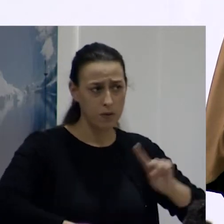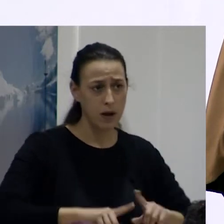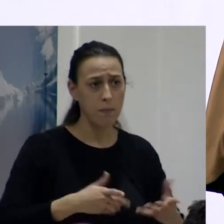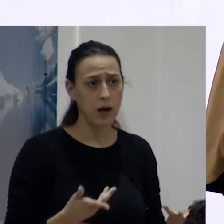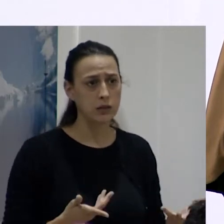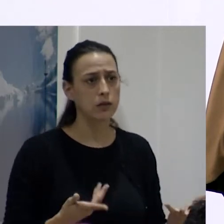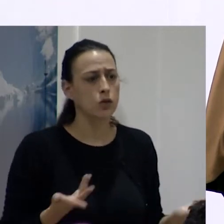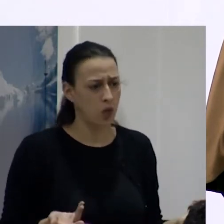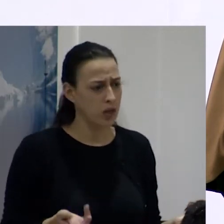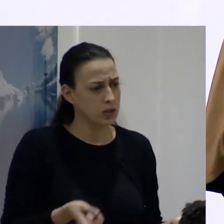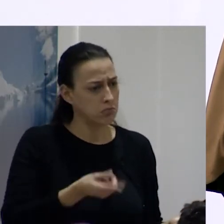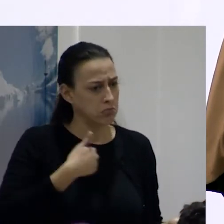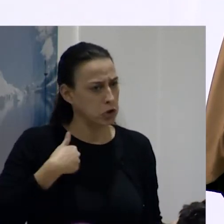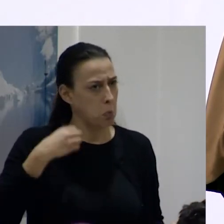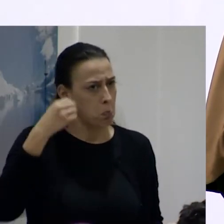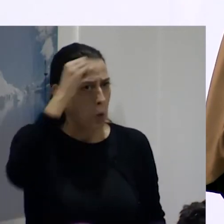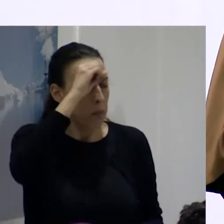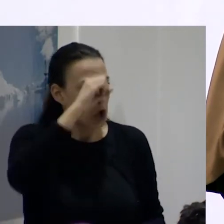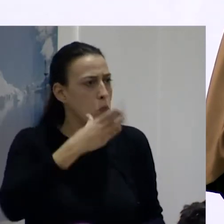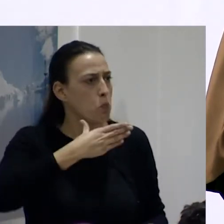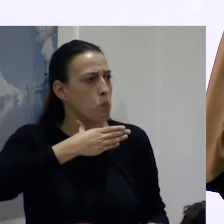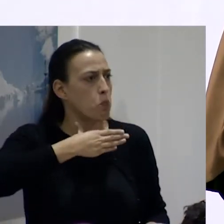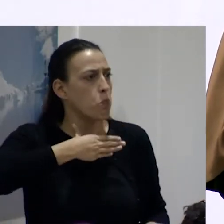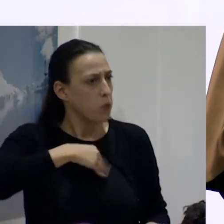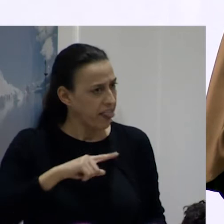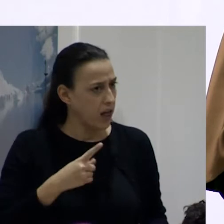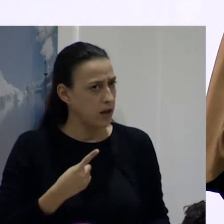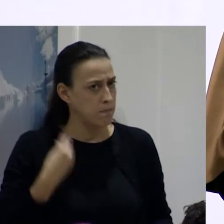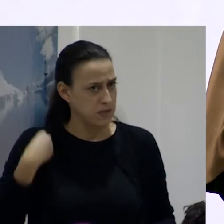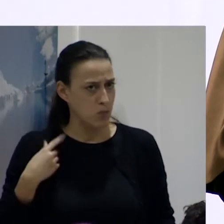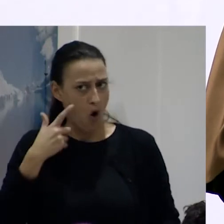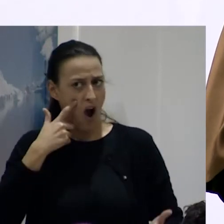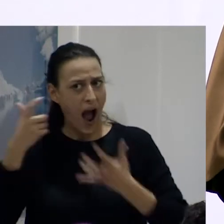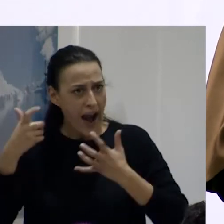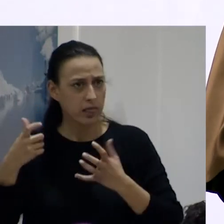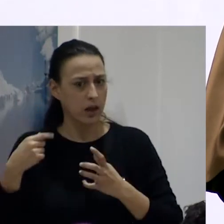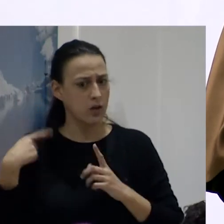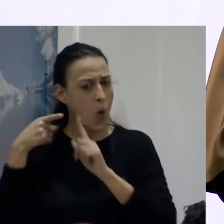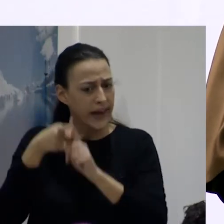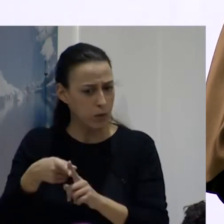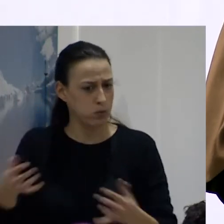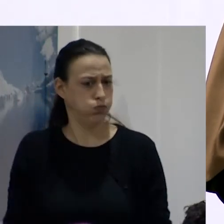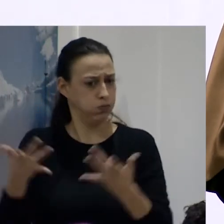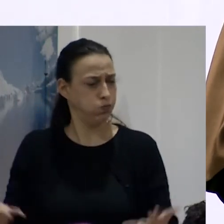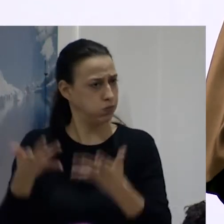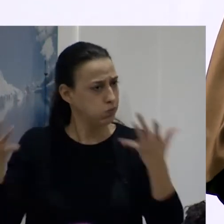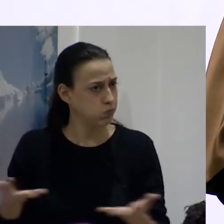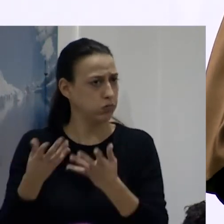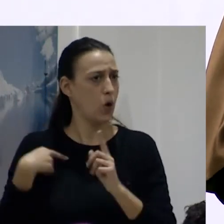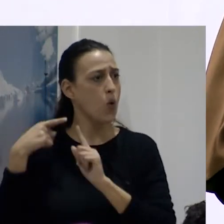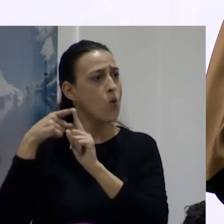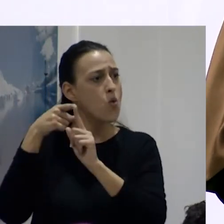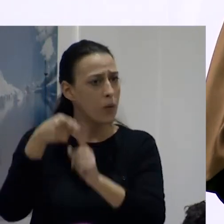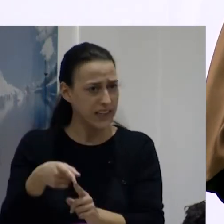treure profit d'un saber que, com el saber d'art, s'orienta fonamentalment